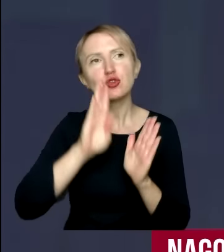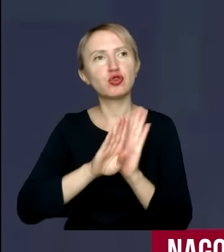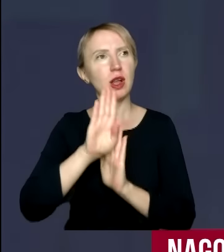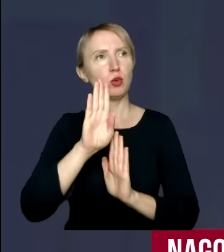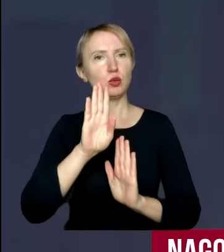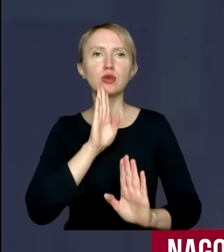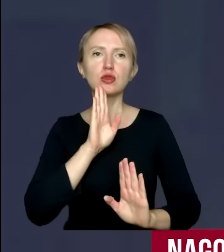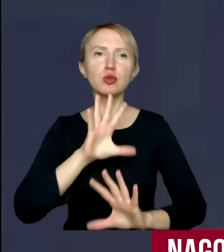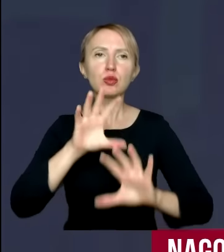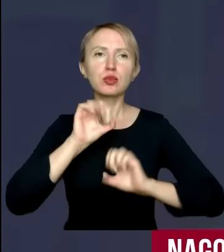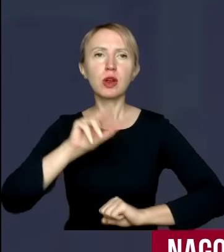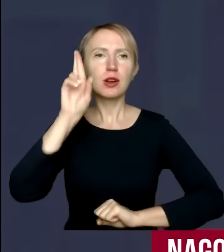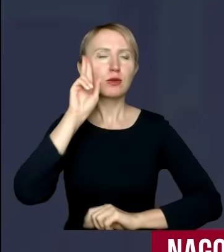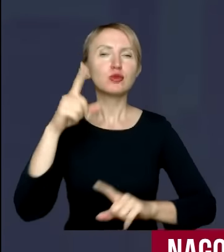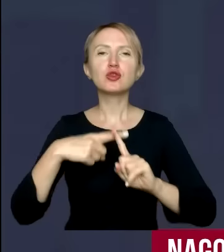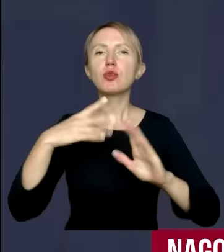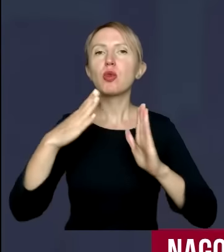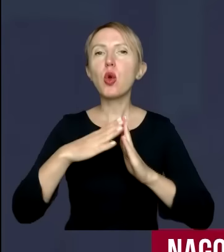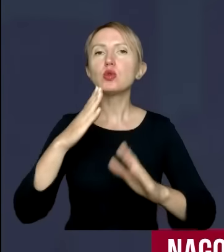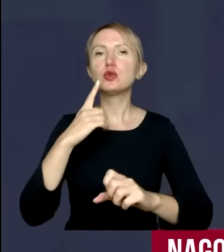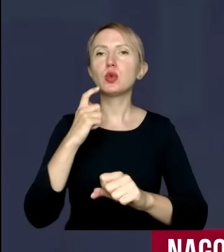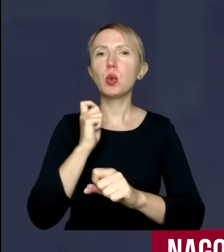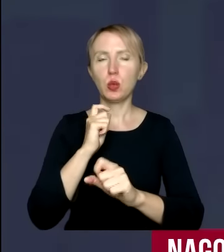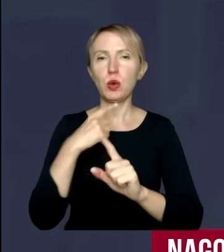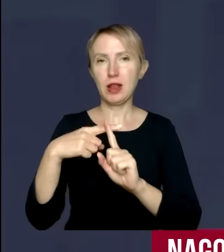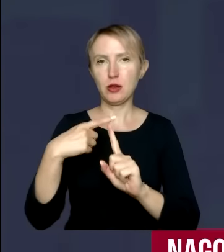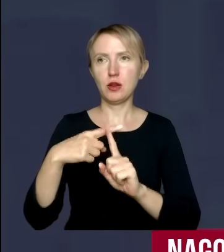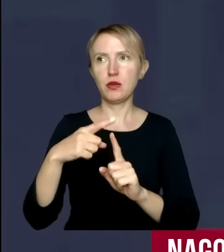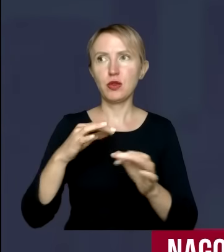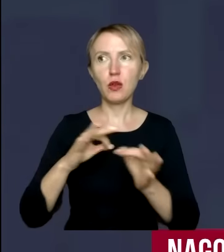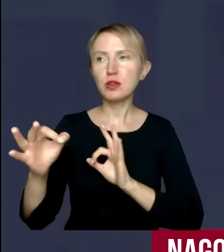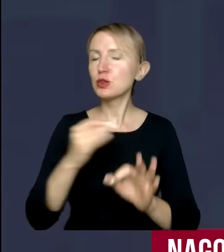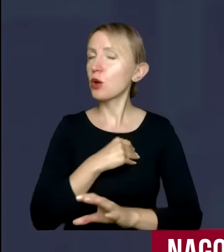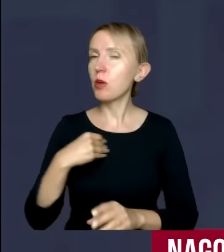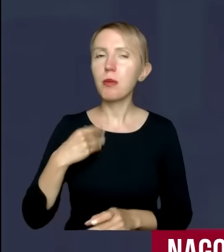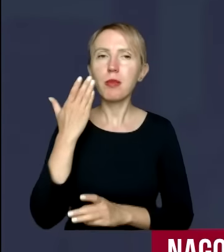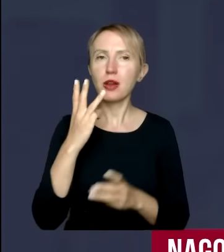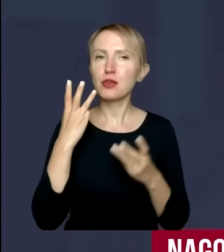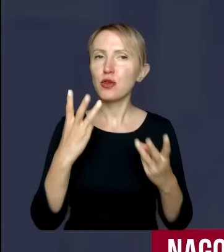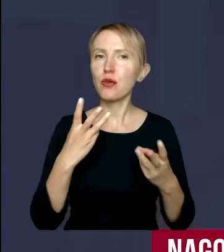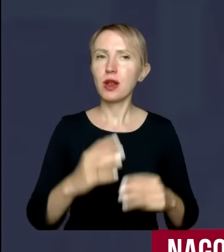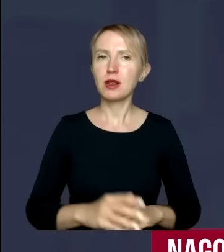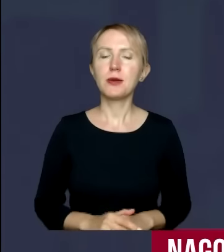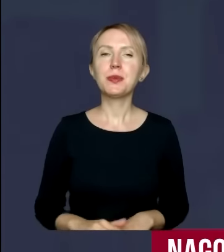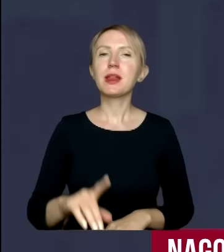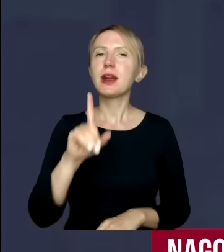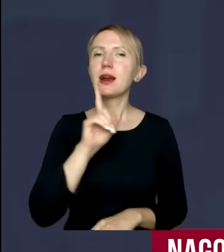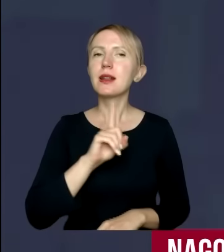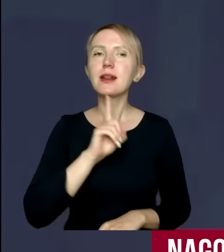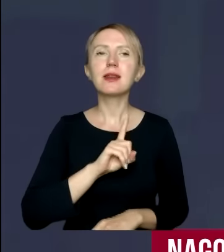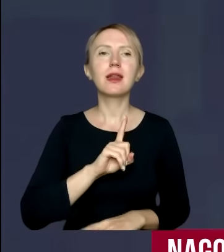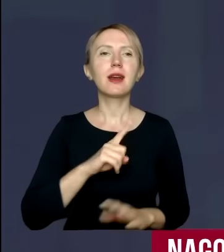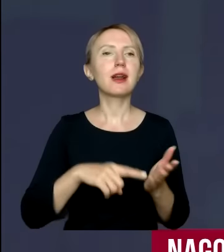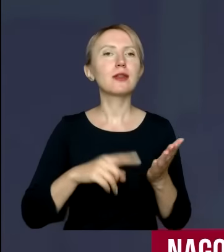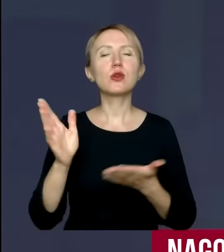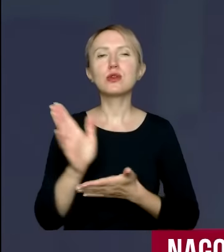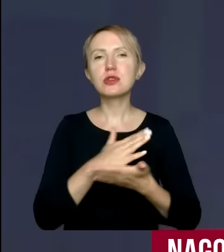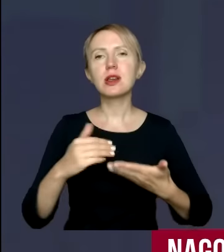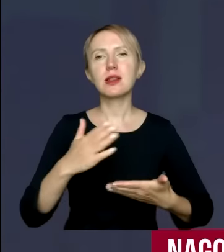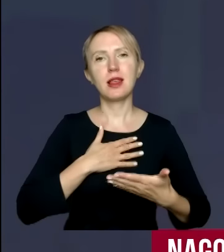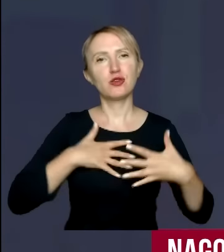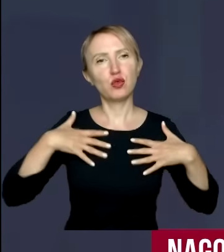że kościół katolicki odegrał w historii Polski niezwykle ważną rolę i religia jest częścią naszej